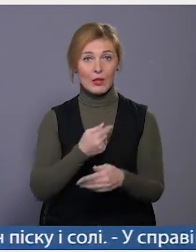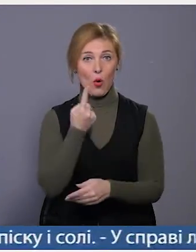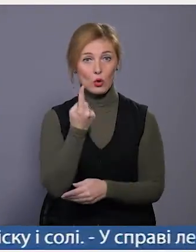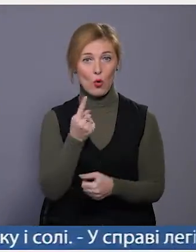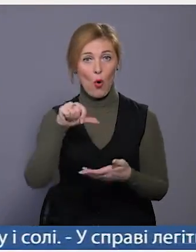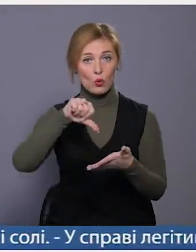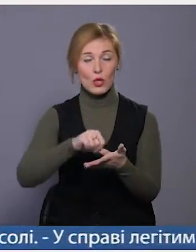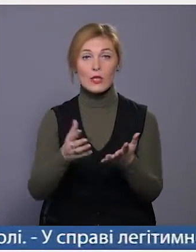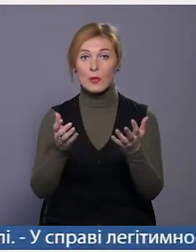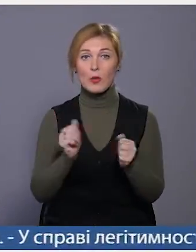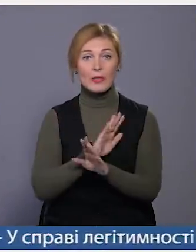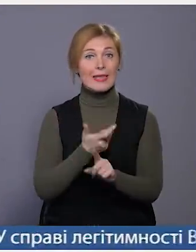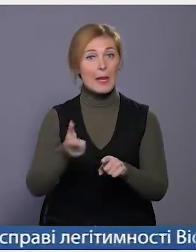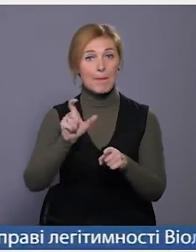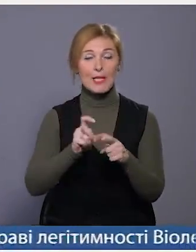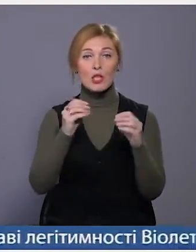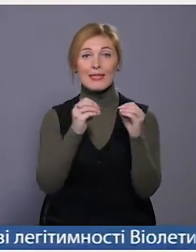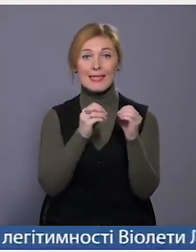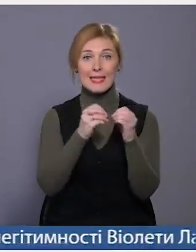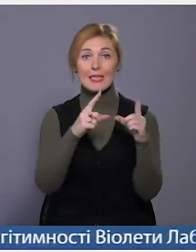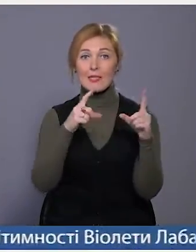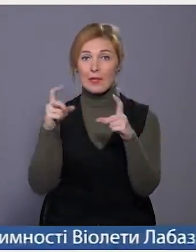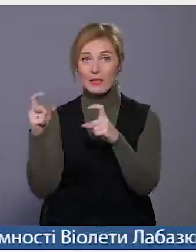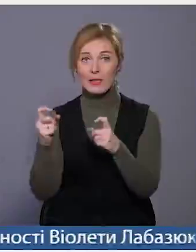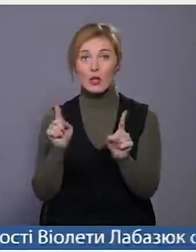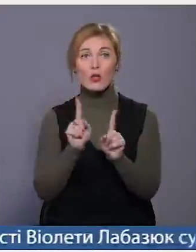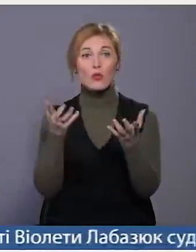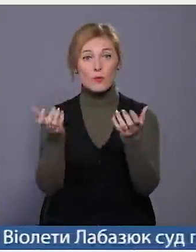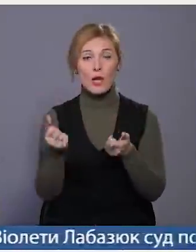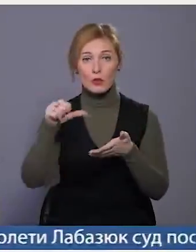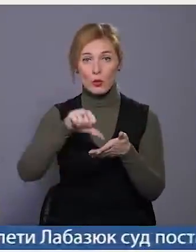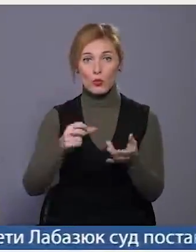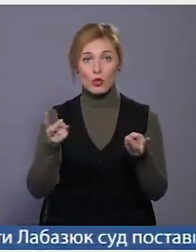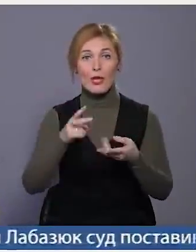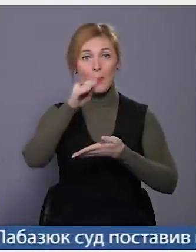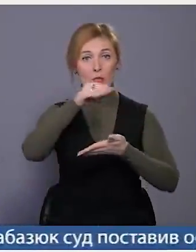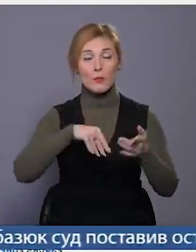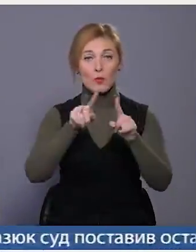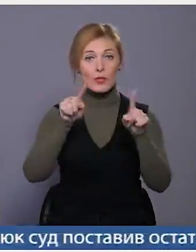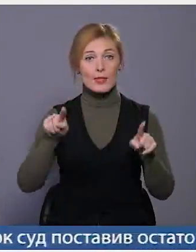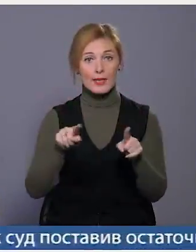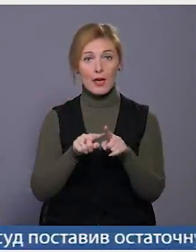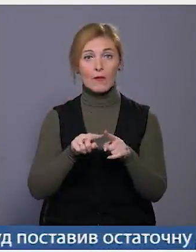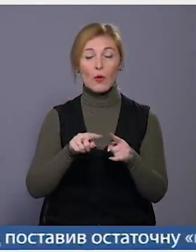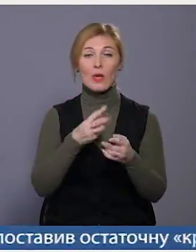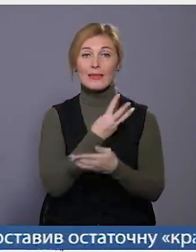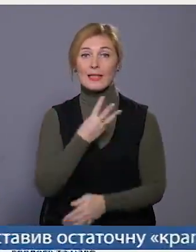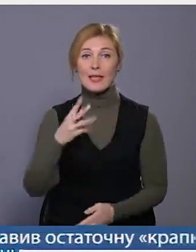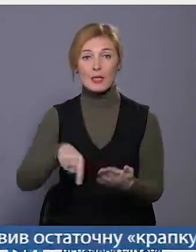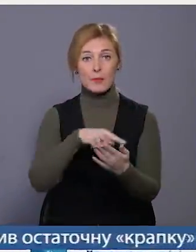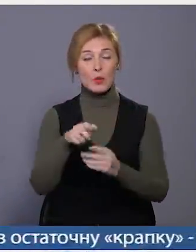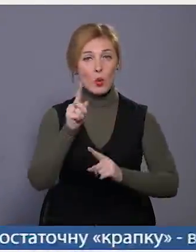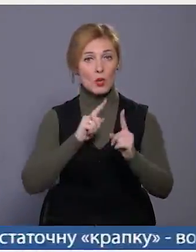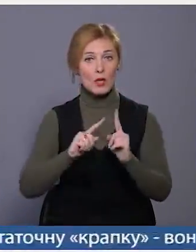учасника прийматимуть не більше 10 світлин. Для того, щоб взяти участь, треба заповнити лист-заявку, розміщену на сайті міської ради, і надіслати світлини